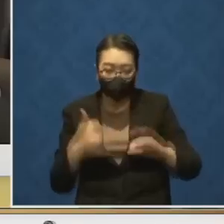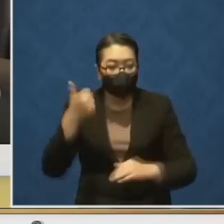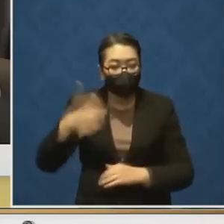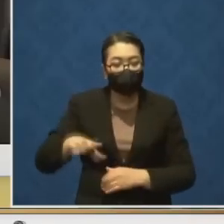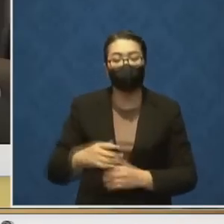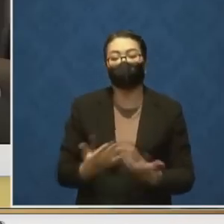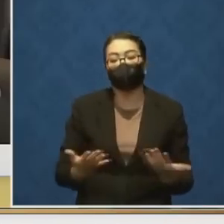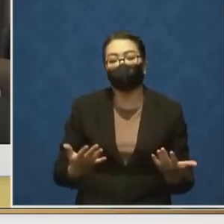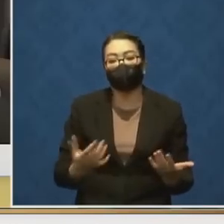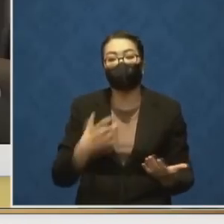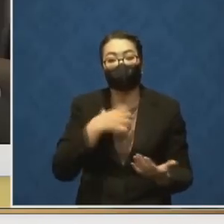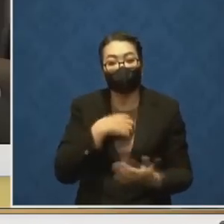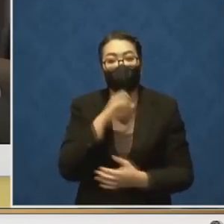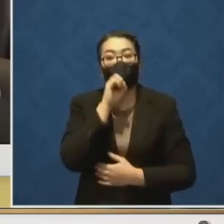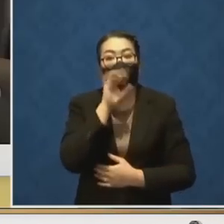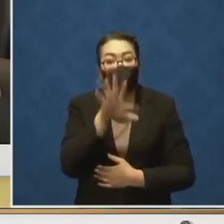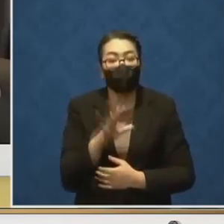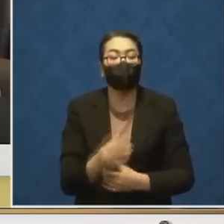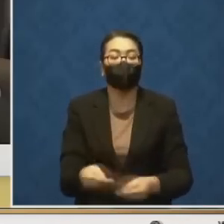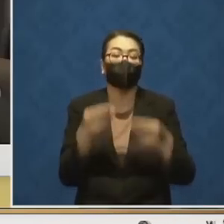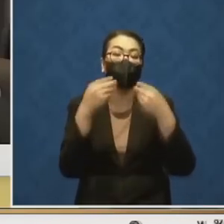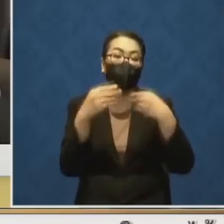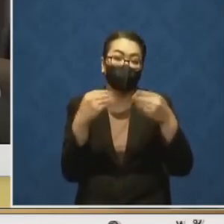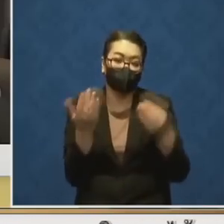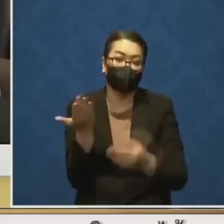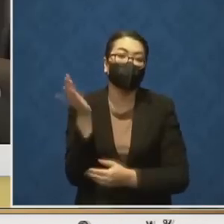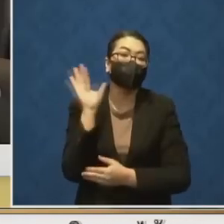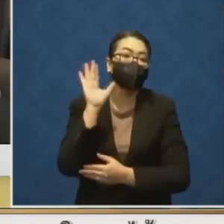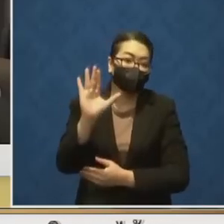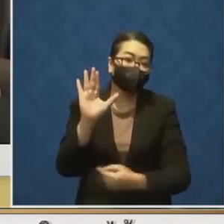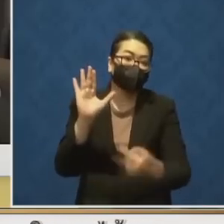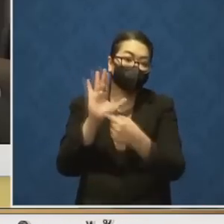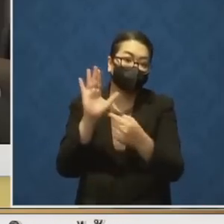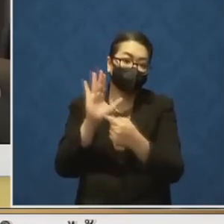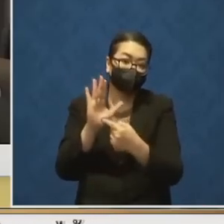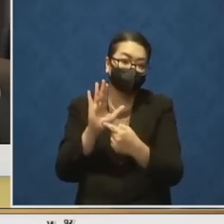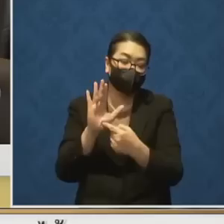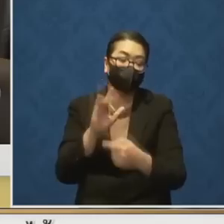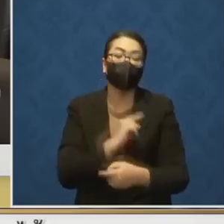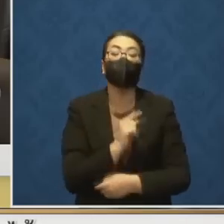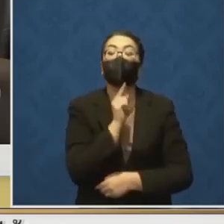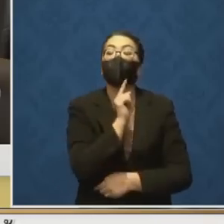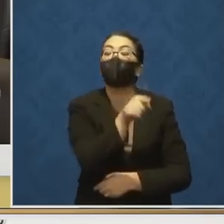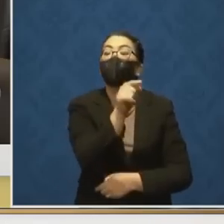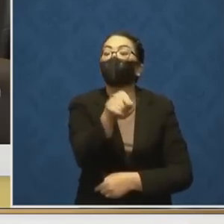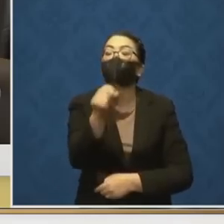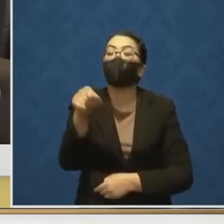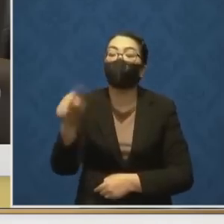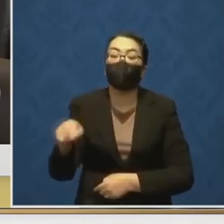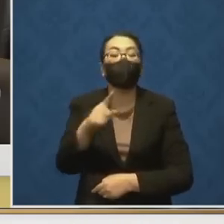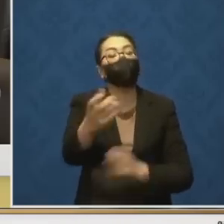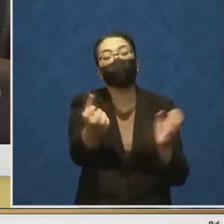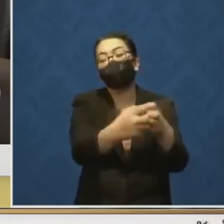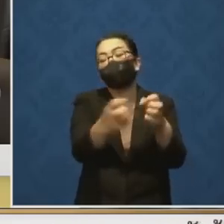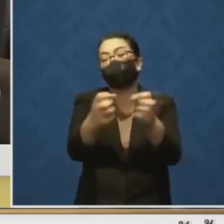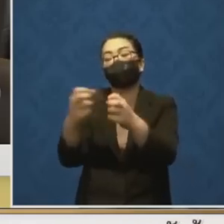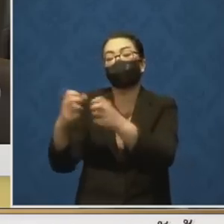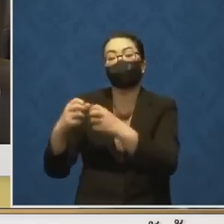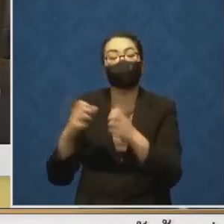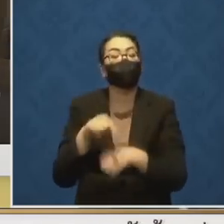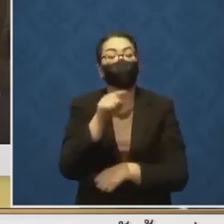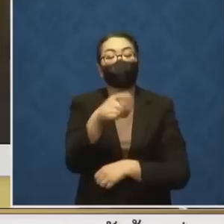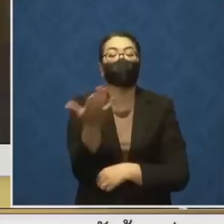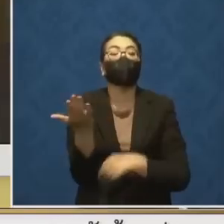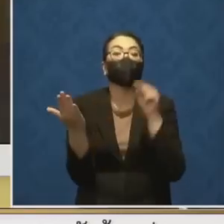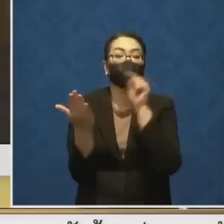ที่ฉนอยากจะบอกว่ากระจกบันนี้เวลาที่ท่านชี้หน้าใครบอกว่าก่อความวนวายความไม่สงบท่าน